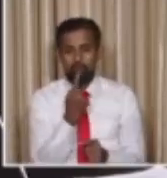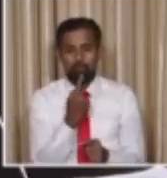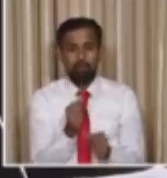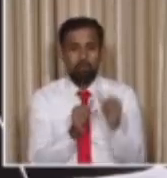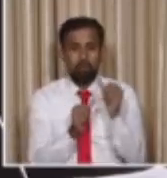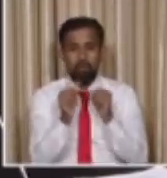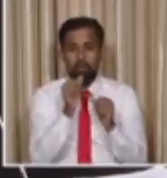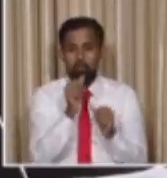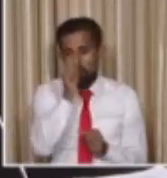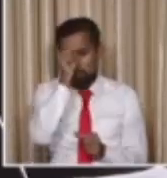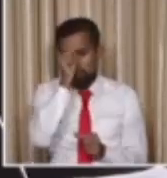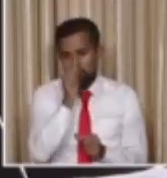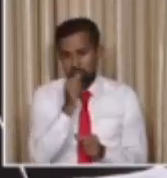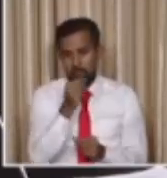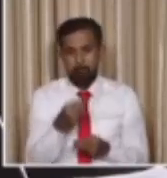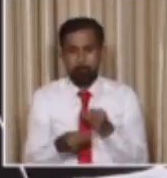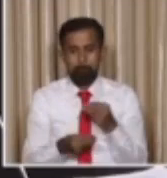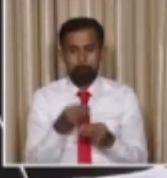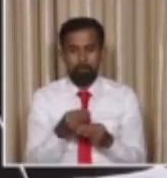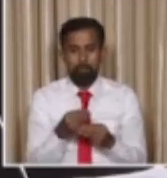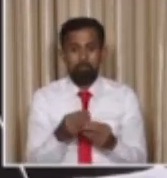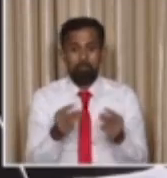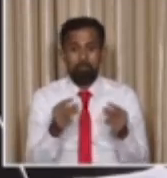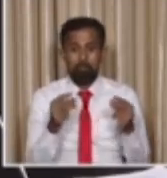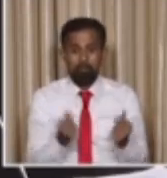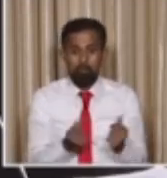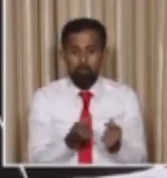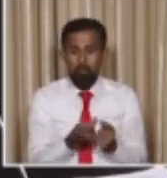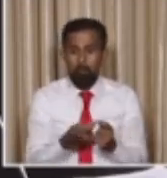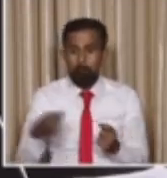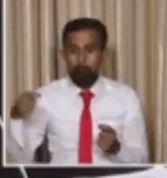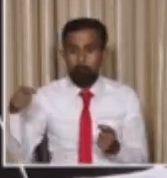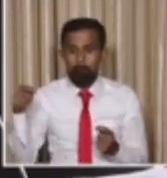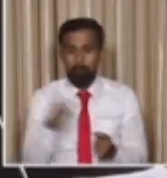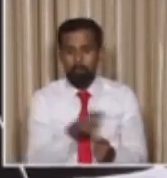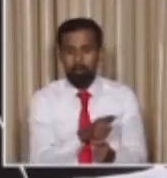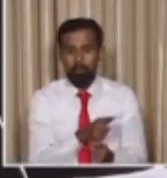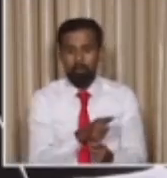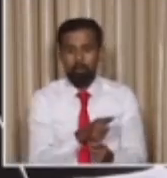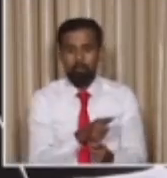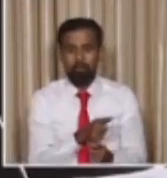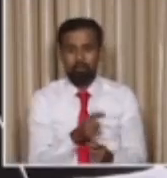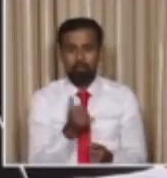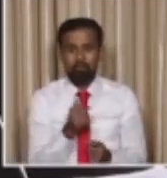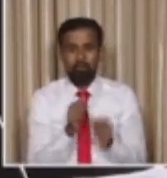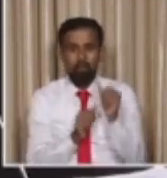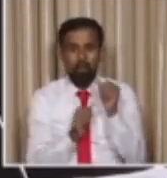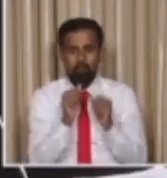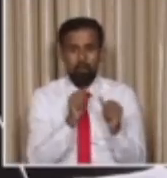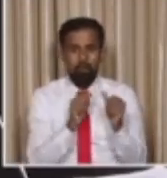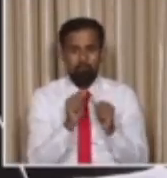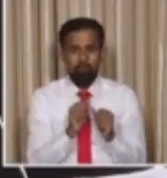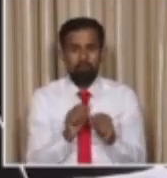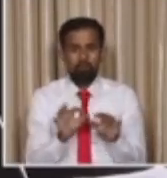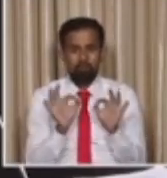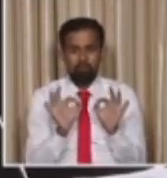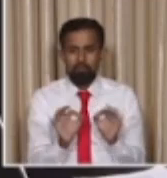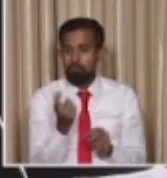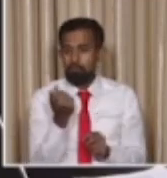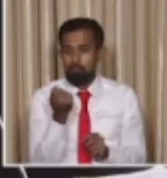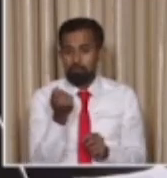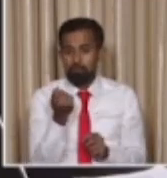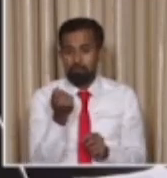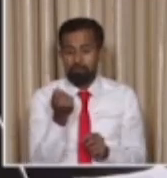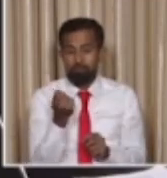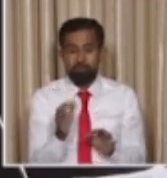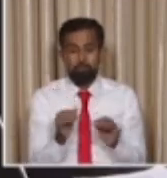ඖෂධ මාෆියාව නමින් හදිසි මිලදී ගැනීම හරහා යම් යම් ඖෂධ ඒ නිසි මිල ගණන් වලට වඩා